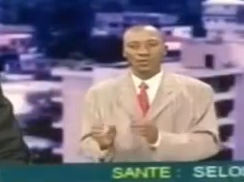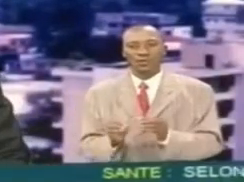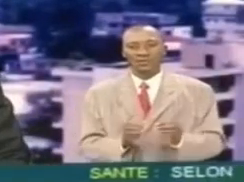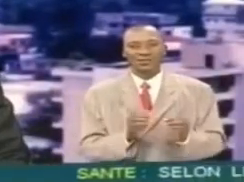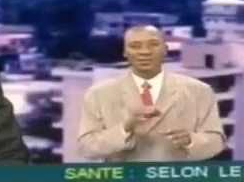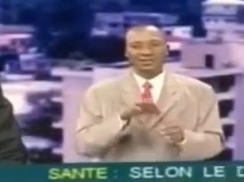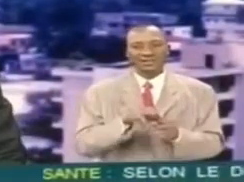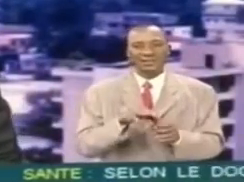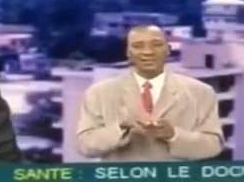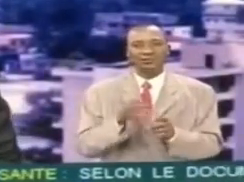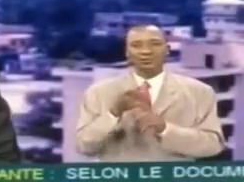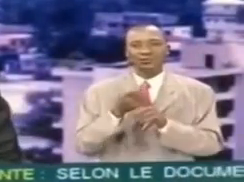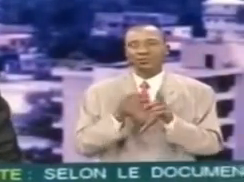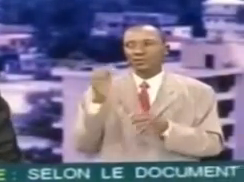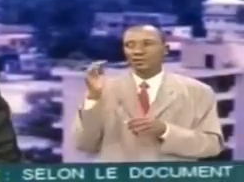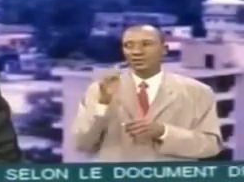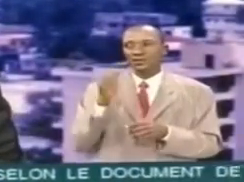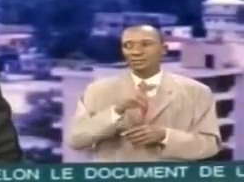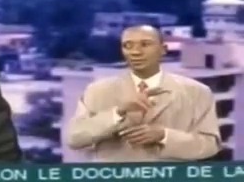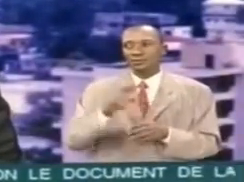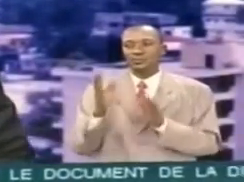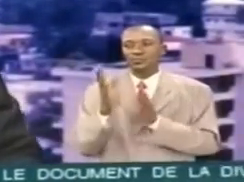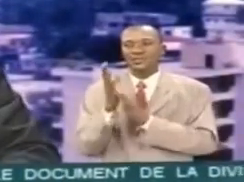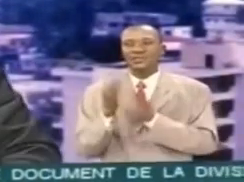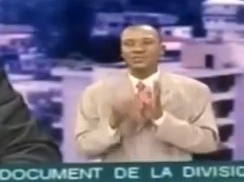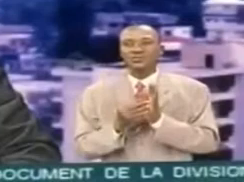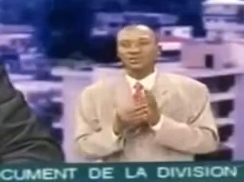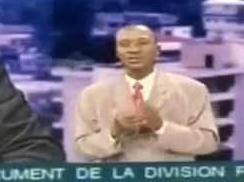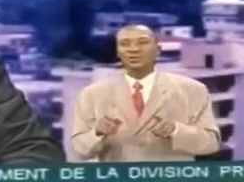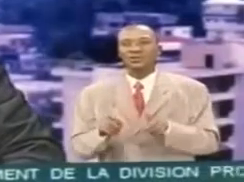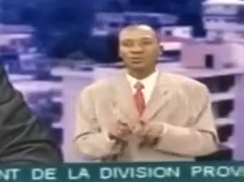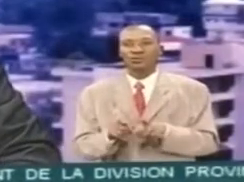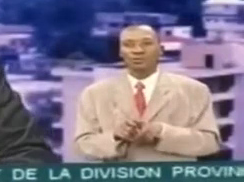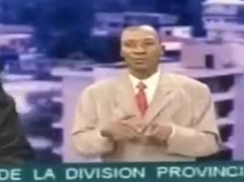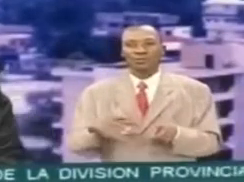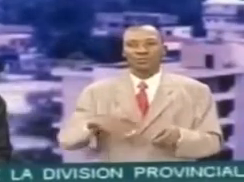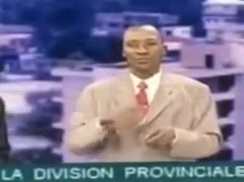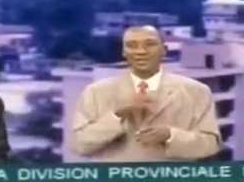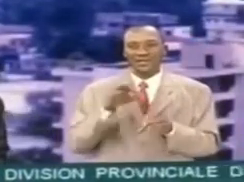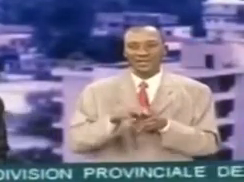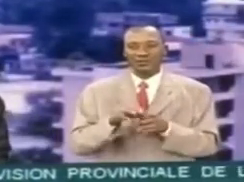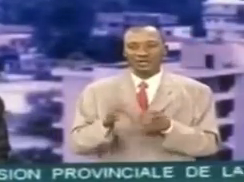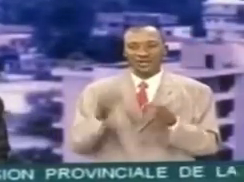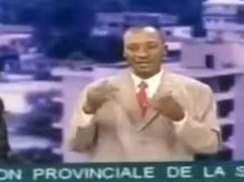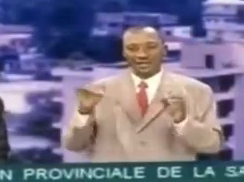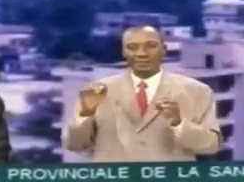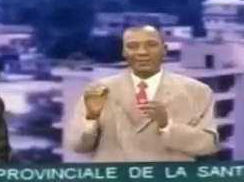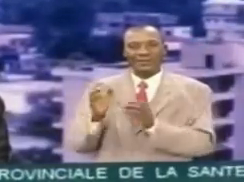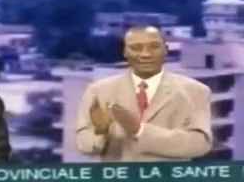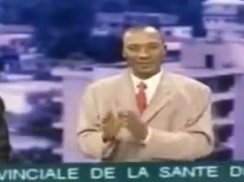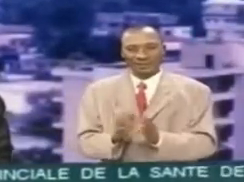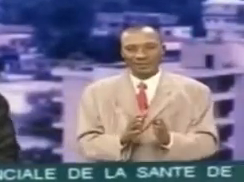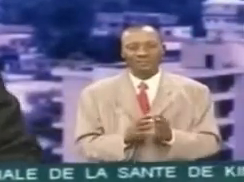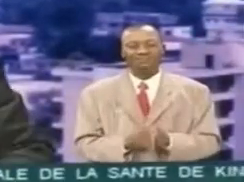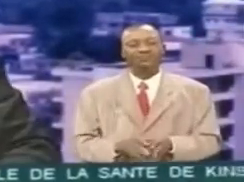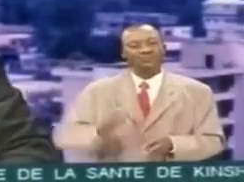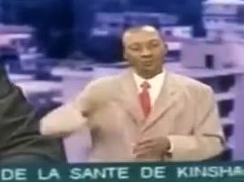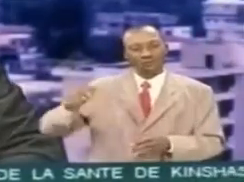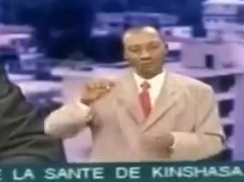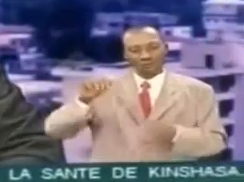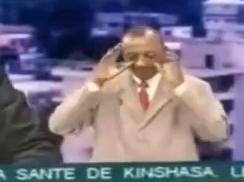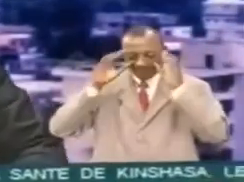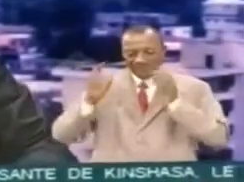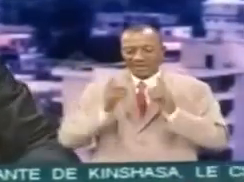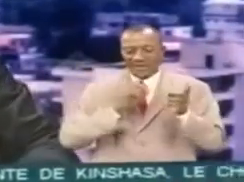au mois de décembre 2018, telle que prévue par la CENI. Joseph Kabila l'a rappelé lors de son discours à